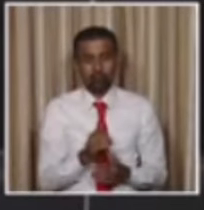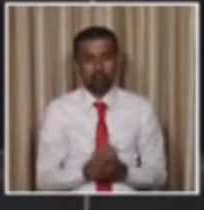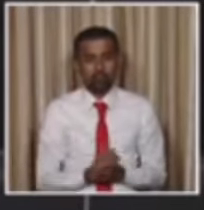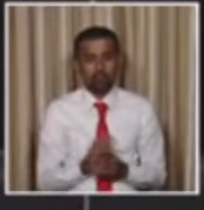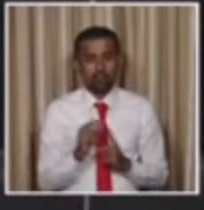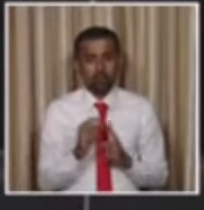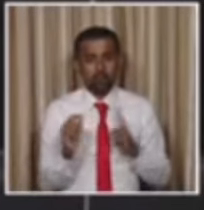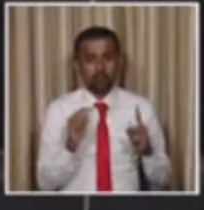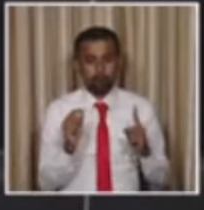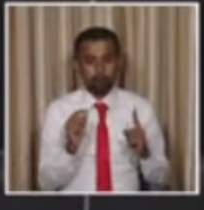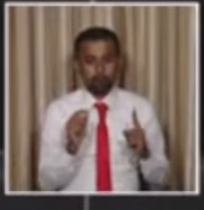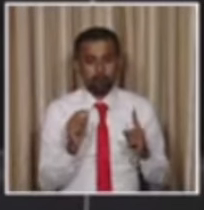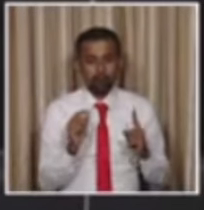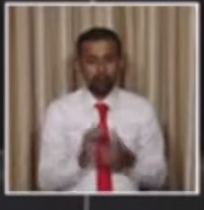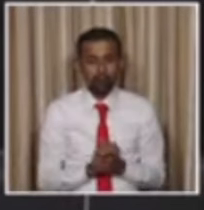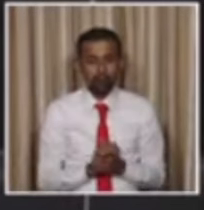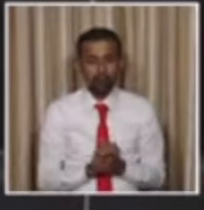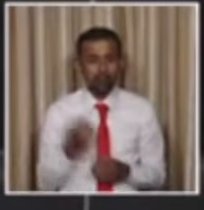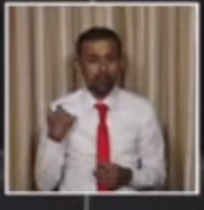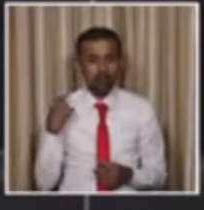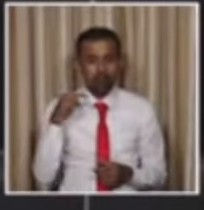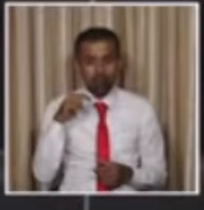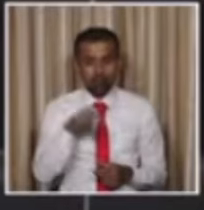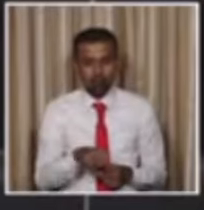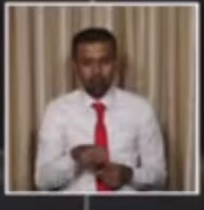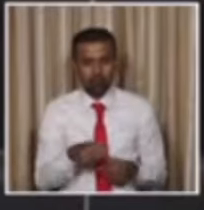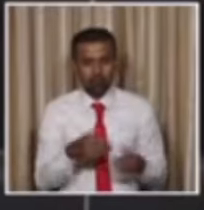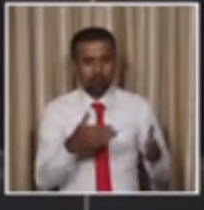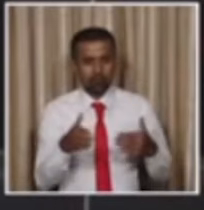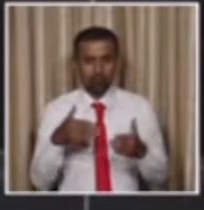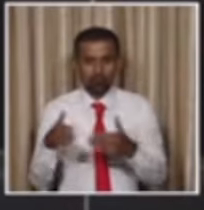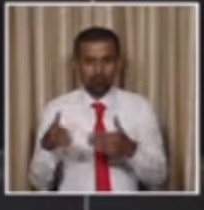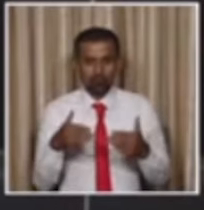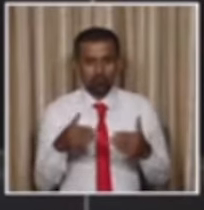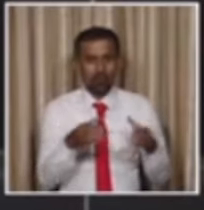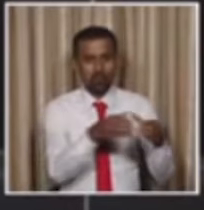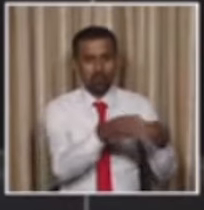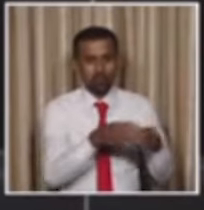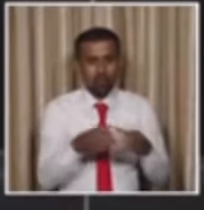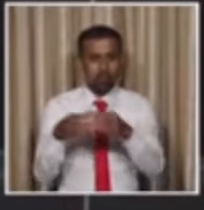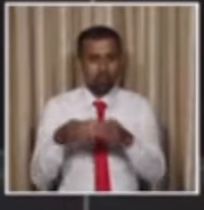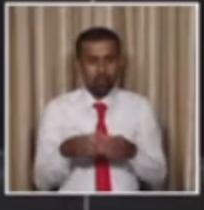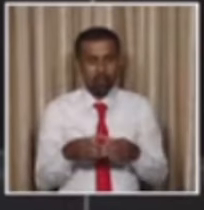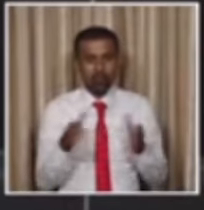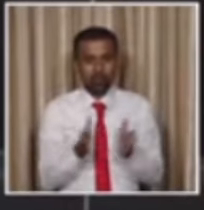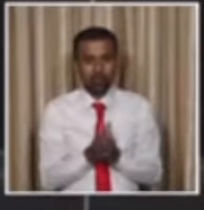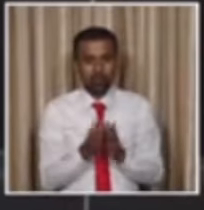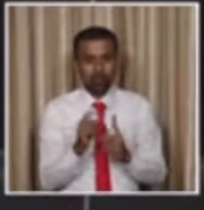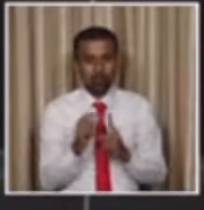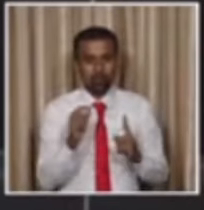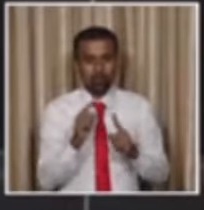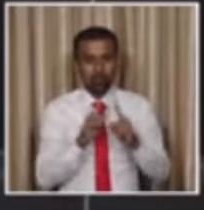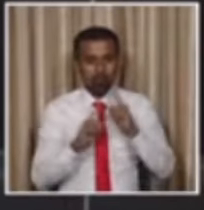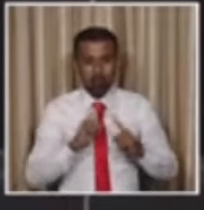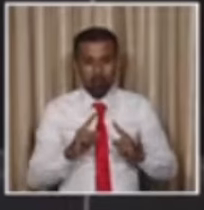කරනවා. පාර්ලිමේන්තුවේ ඇවිල්ලා විවිධ පාර්ශවයන් සමග මේ පාර්ලිමේන්තුවේදී